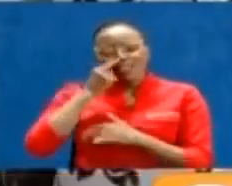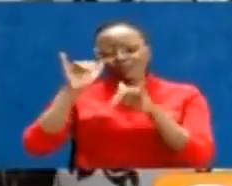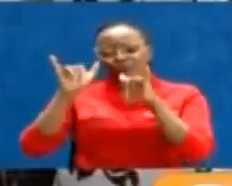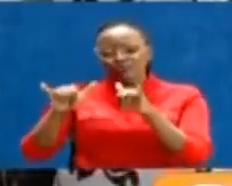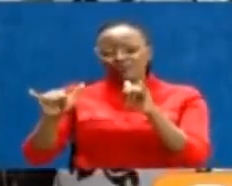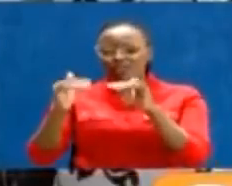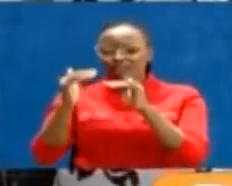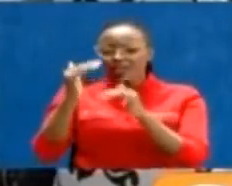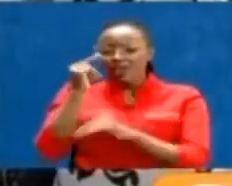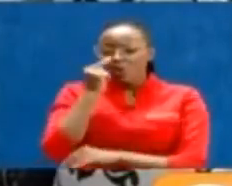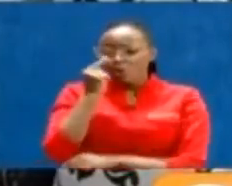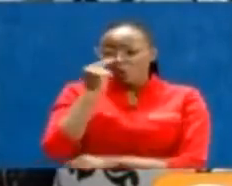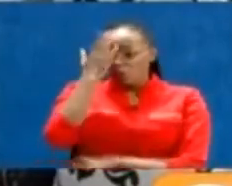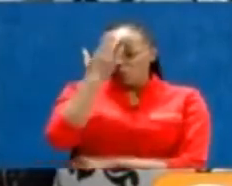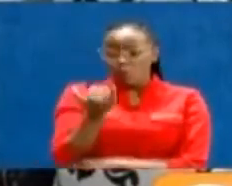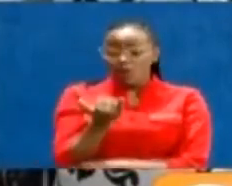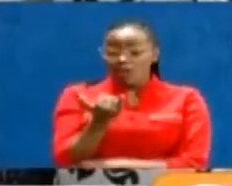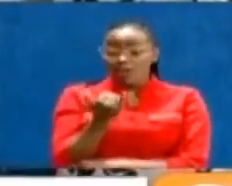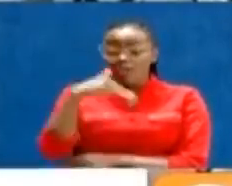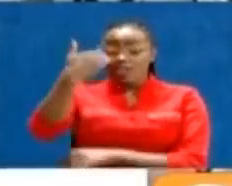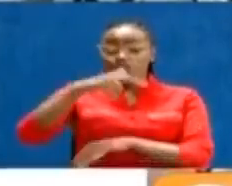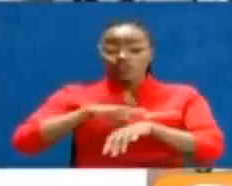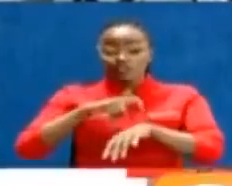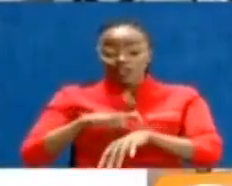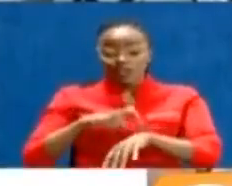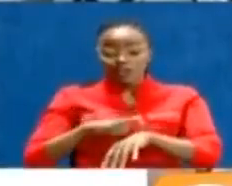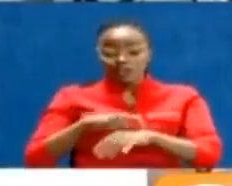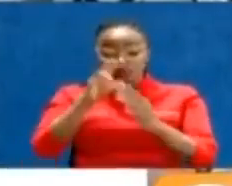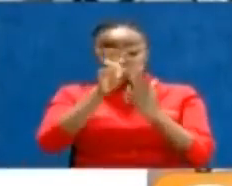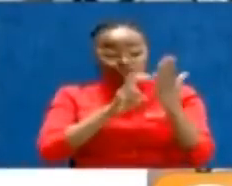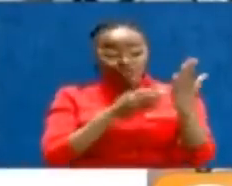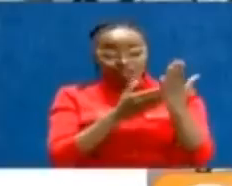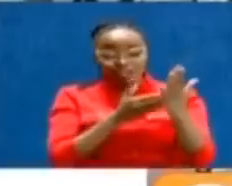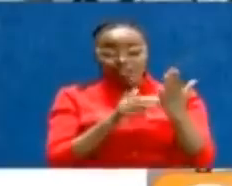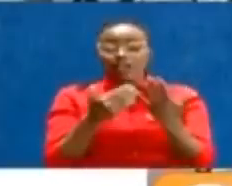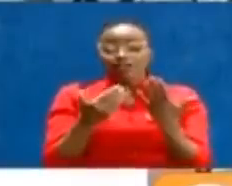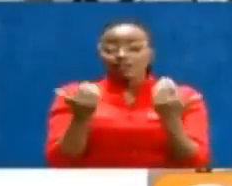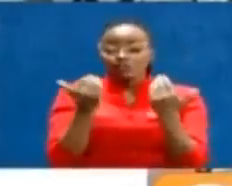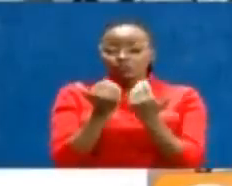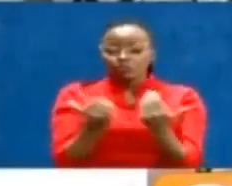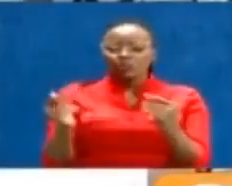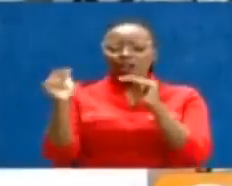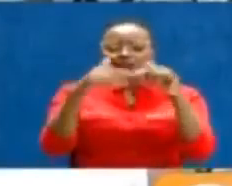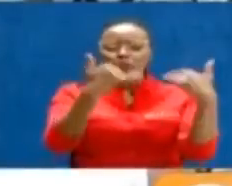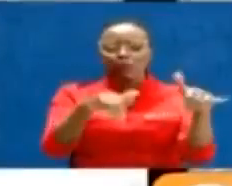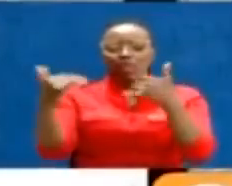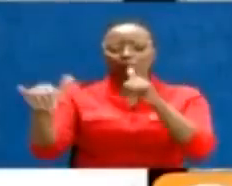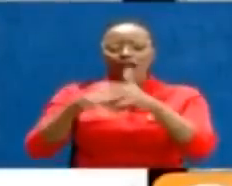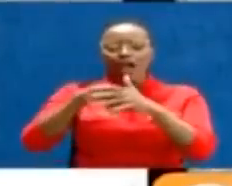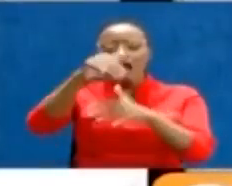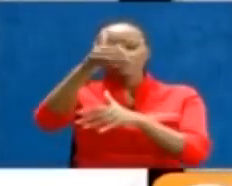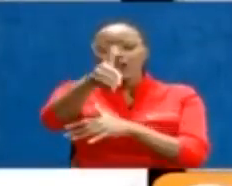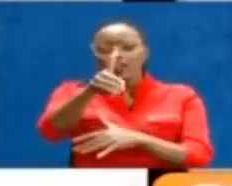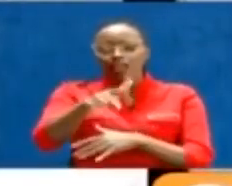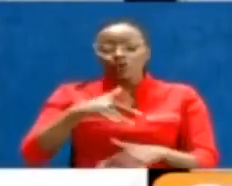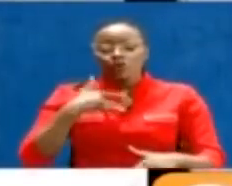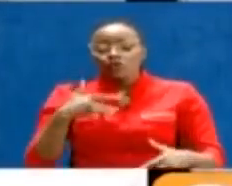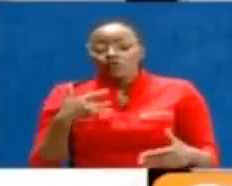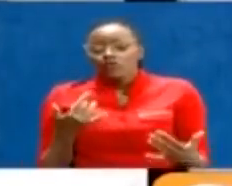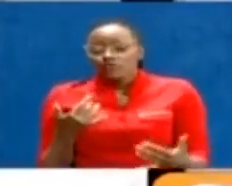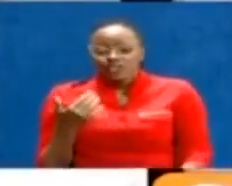home juu kila saa ukisoma watoto wanaweza kuja nje kuchezea hapo nje